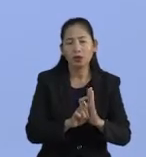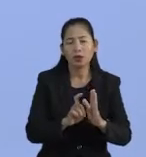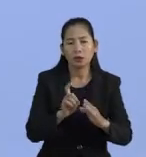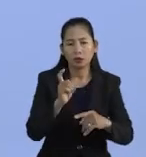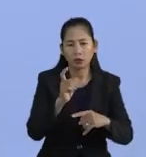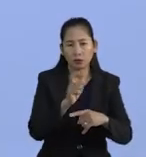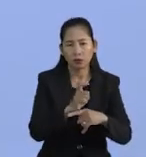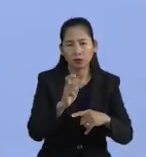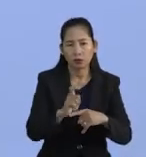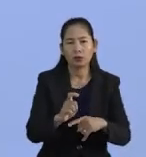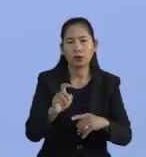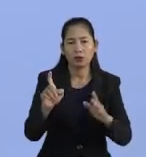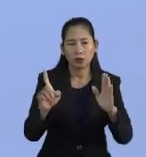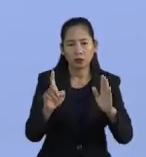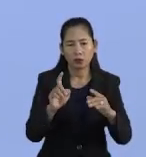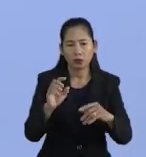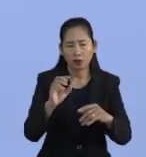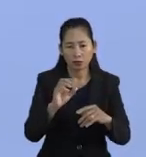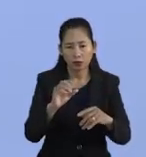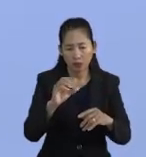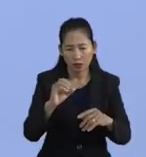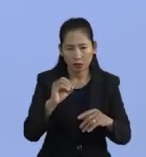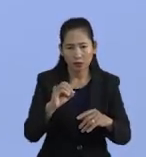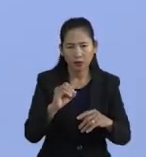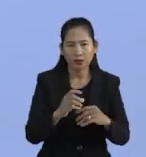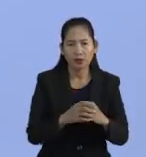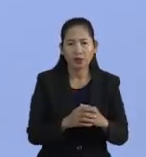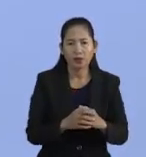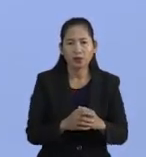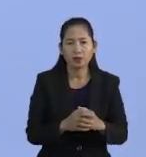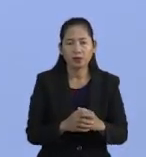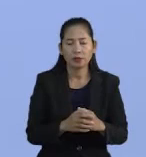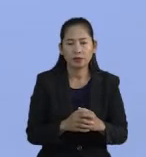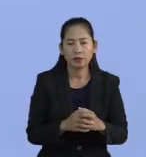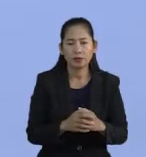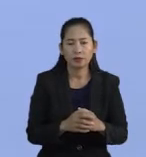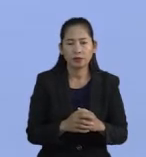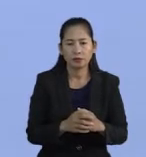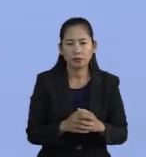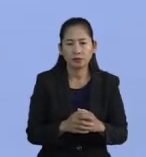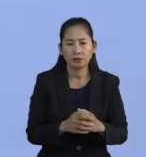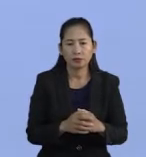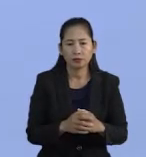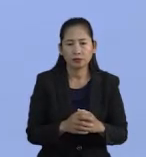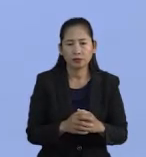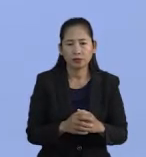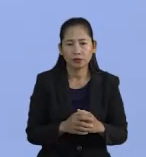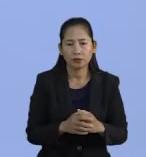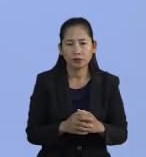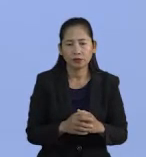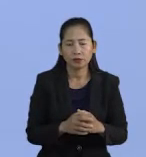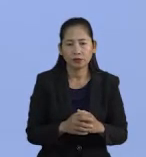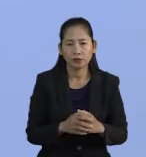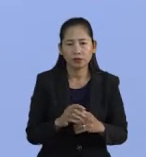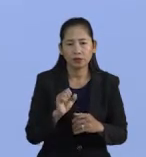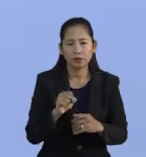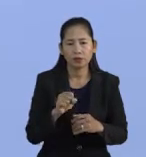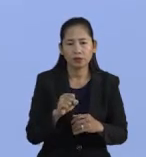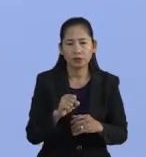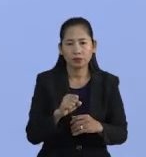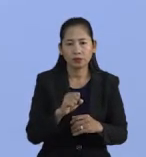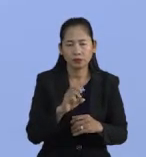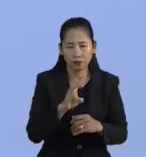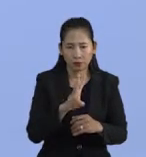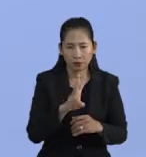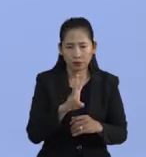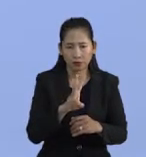ấy con viên lấy tụng tụng riêng nó con nhé bà chẳng dương thì xây lịch phạm mùi nơi cải nâng bà cho lịch